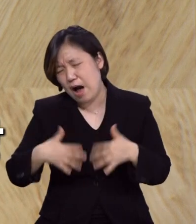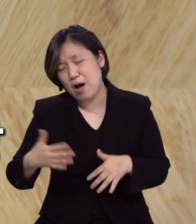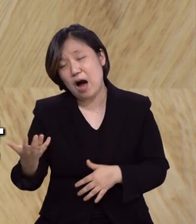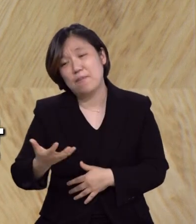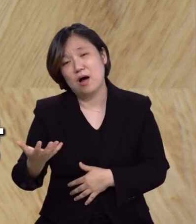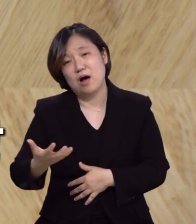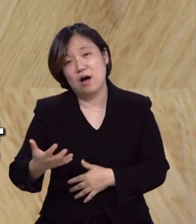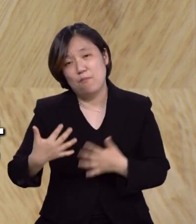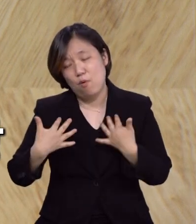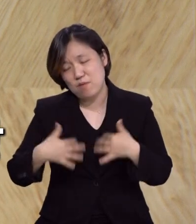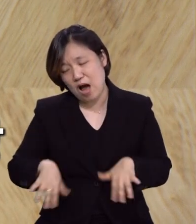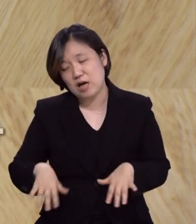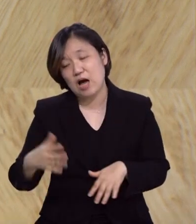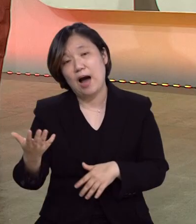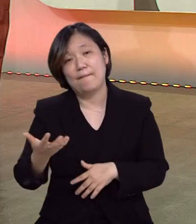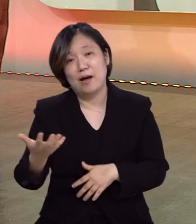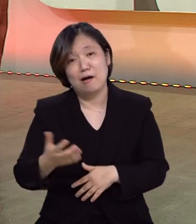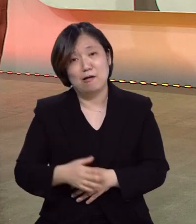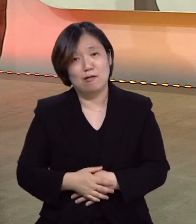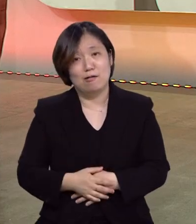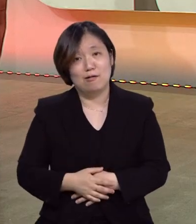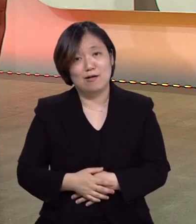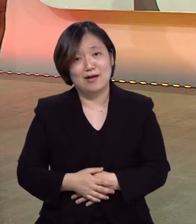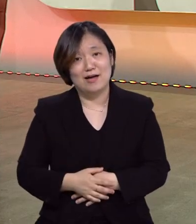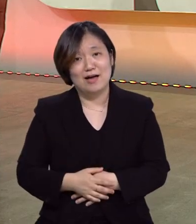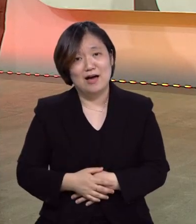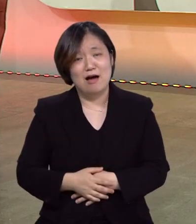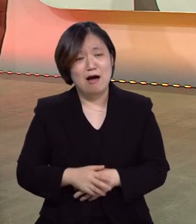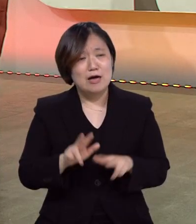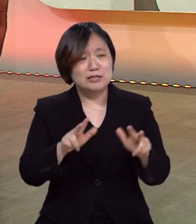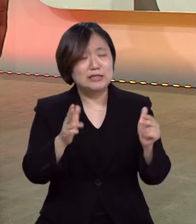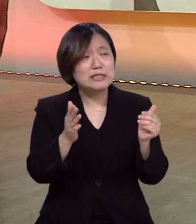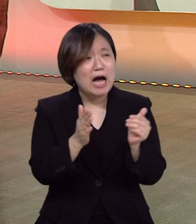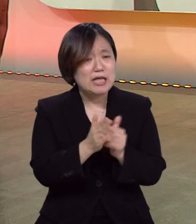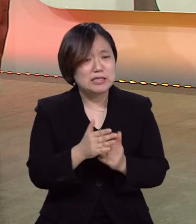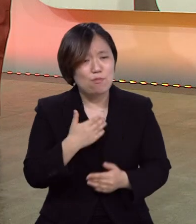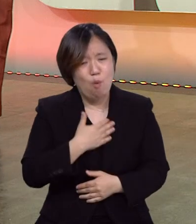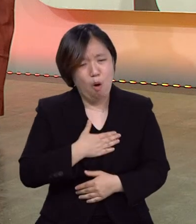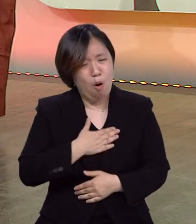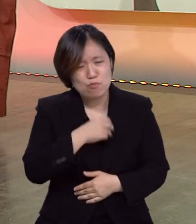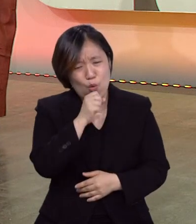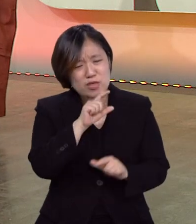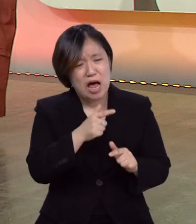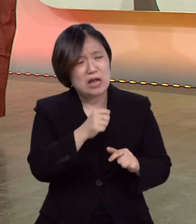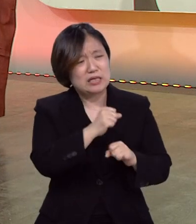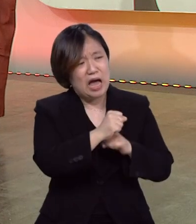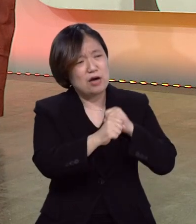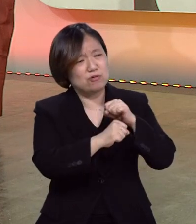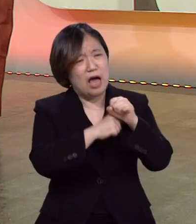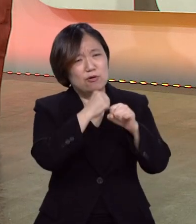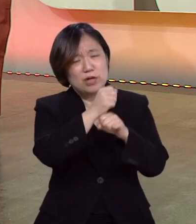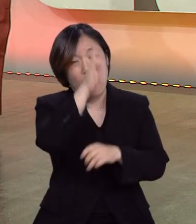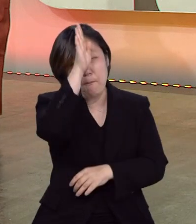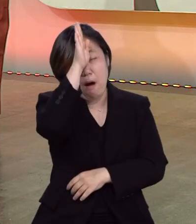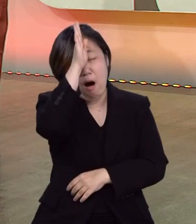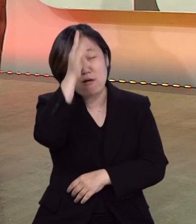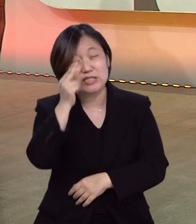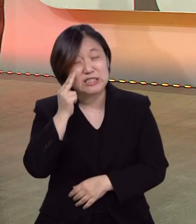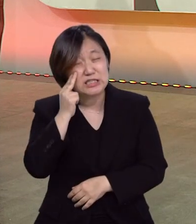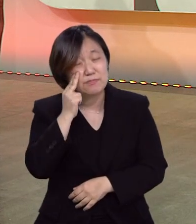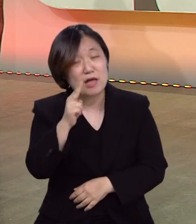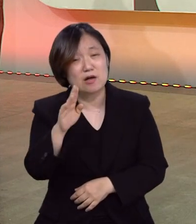30대 중반에 그러니까 이제 그동안 몸에 안 좋았던게 쌓이고 쌓이고 병이 악화된 거겠죠 여러분들도